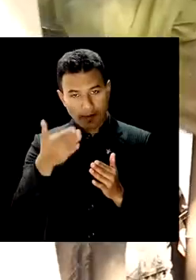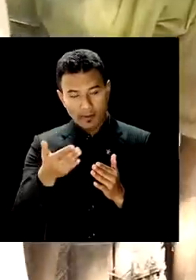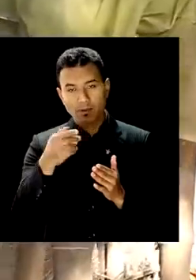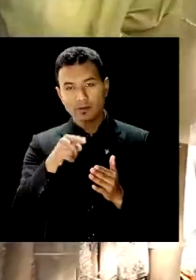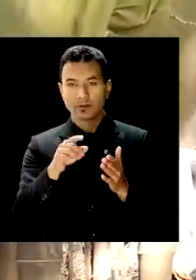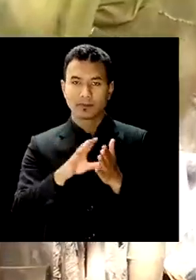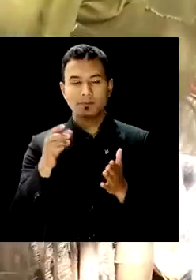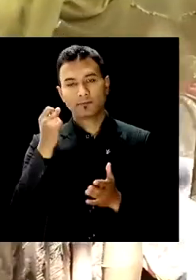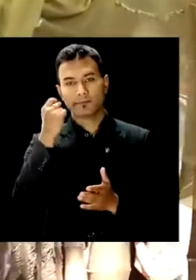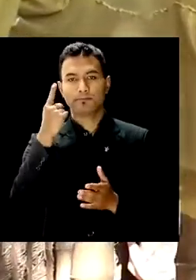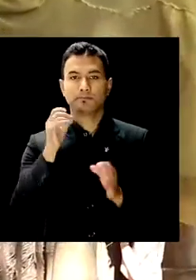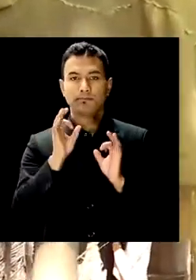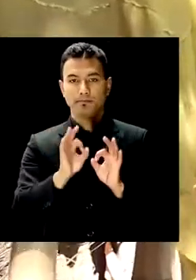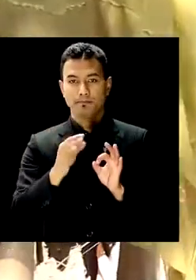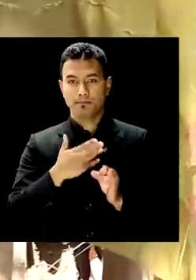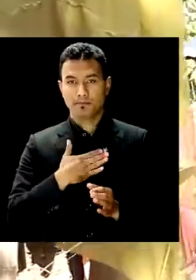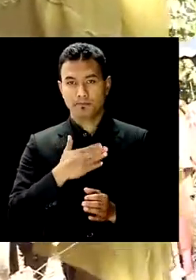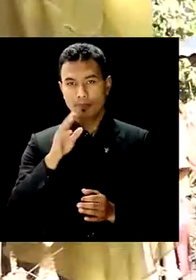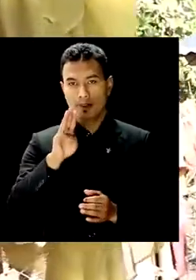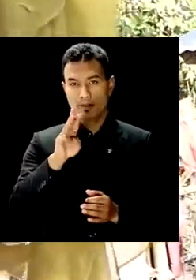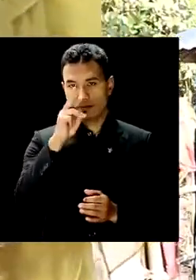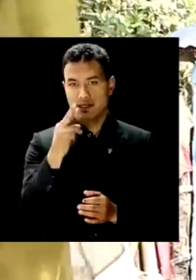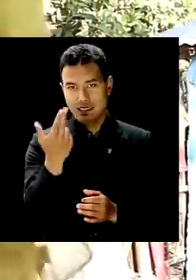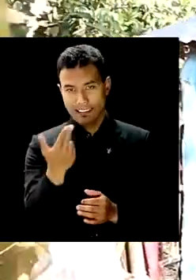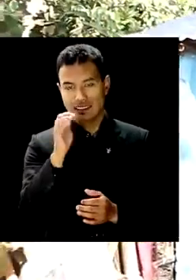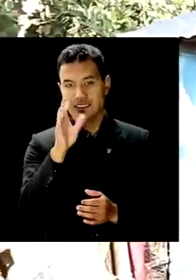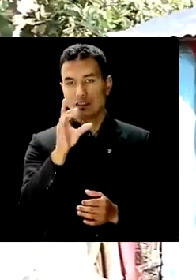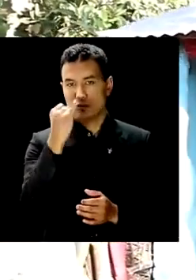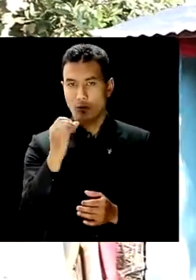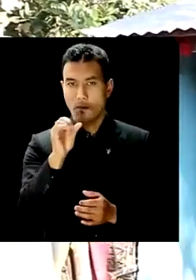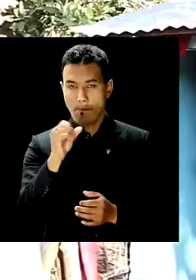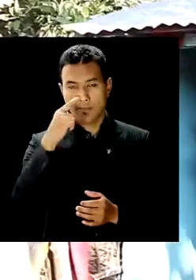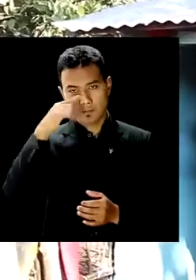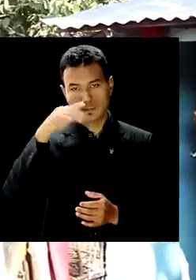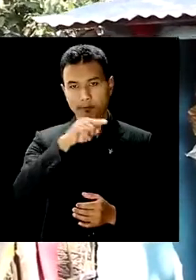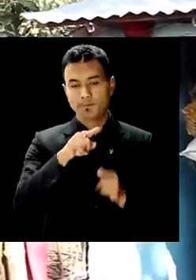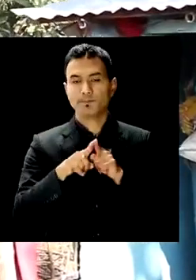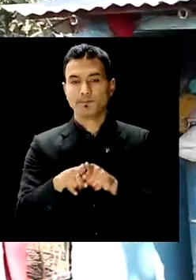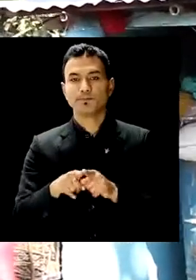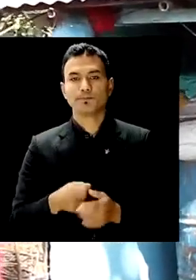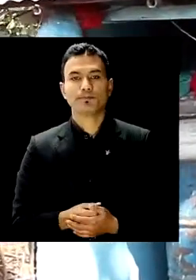छै तऽ हम ओतऽ गेलिए मेरो स्टोवसँ दीदी सब आए